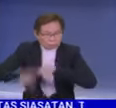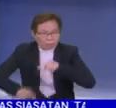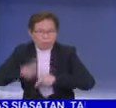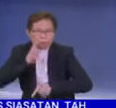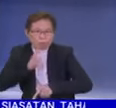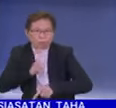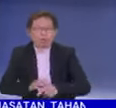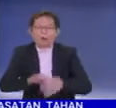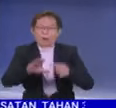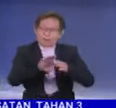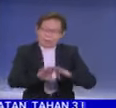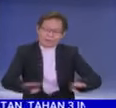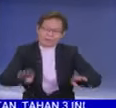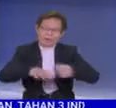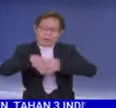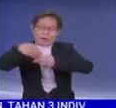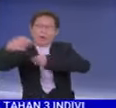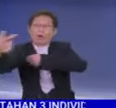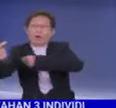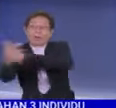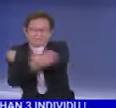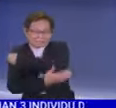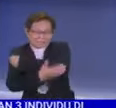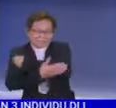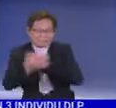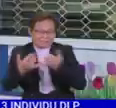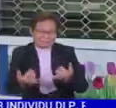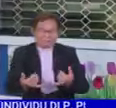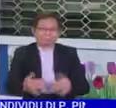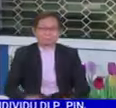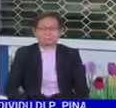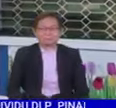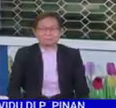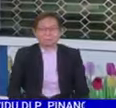butirannya dalam rangkuman berita luar negara.